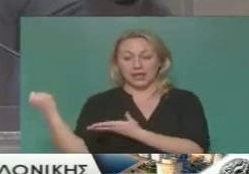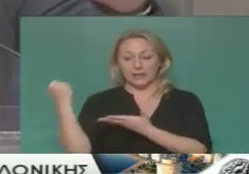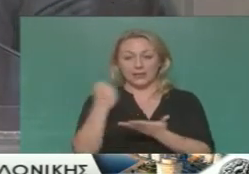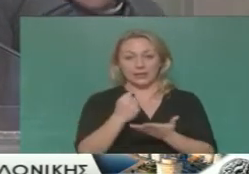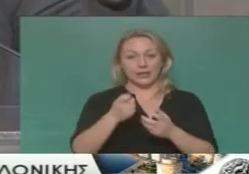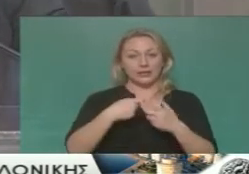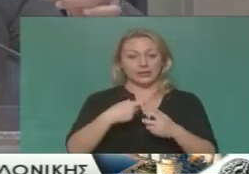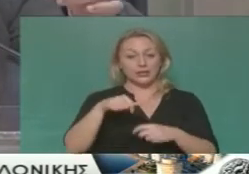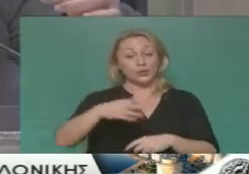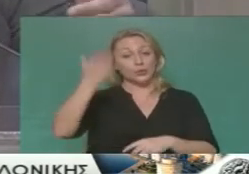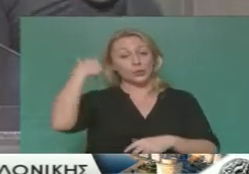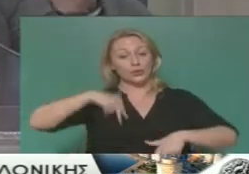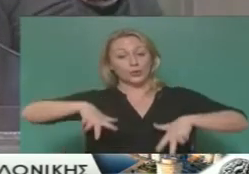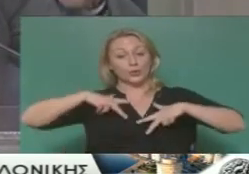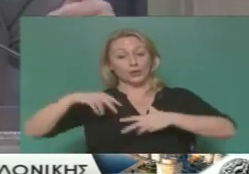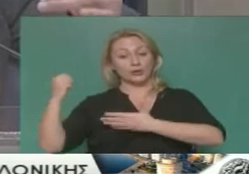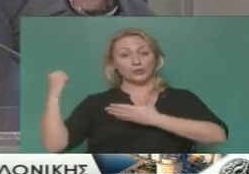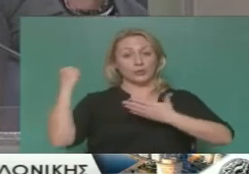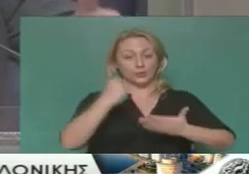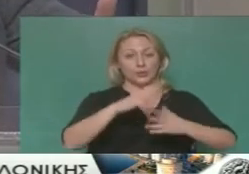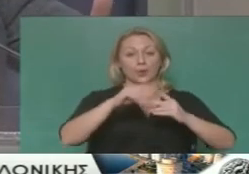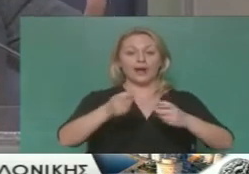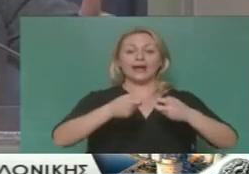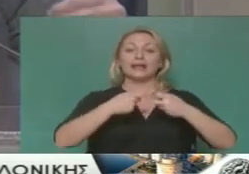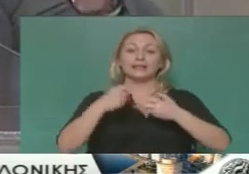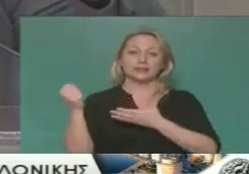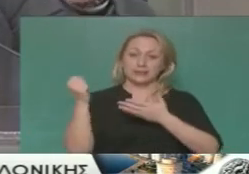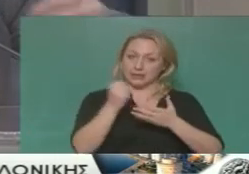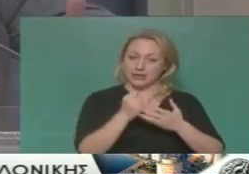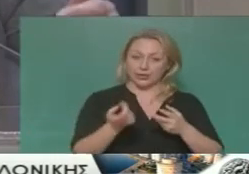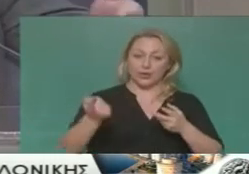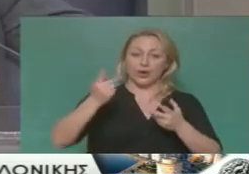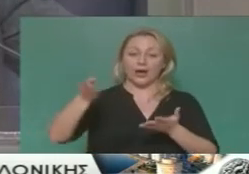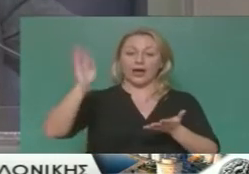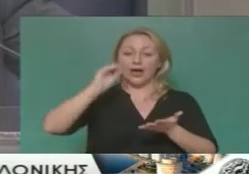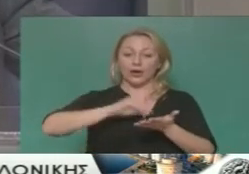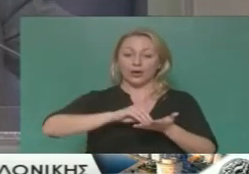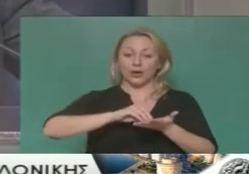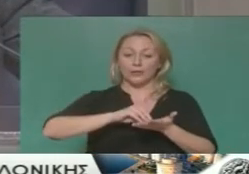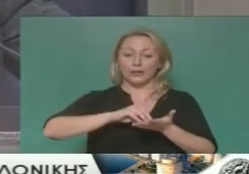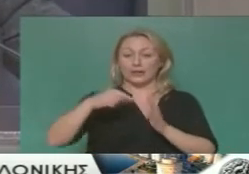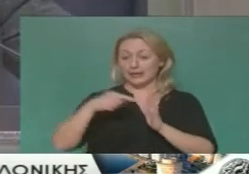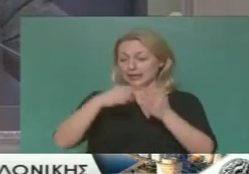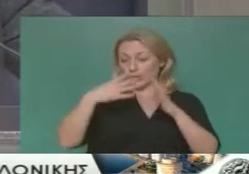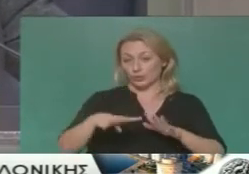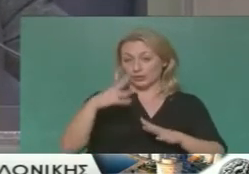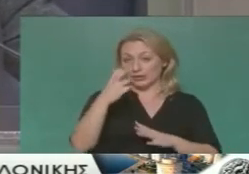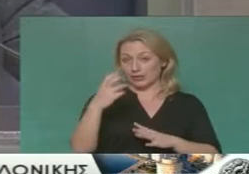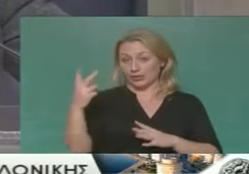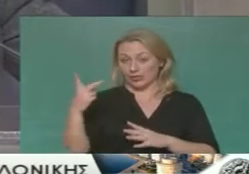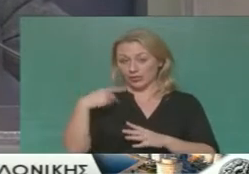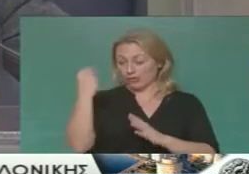και τότε επιδοτούσε το κράτος, εκτός από την επιδότηση του εισιτήριου, επιδοτούσε μέχρι το 1992. Δεν υπάρχουν